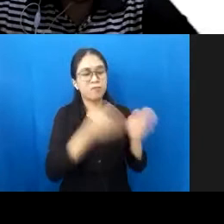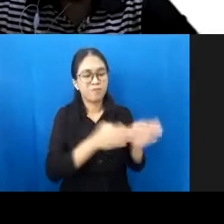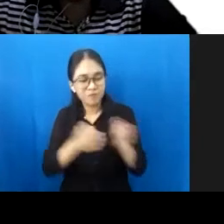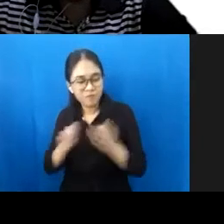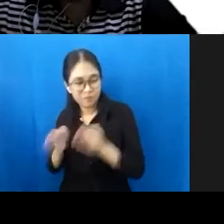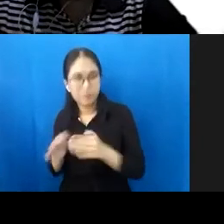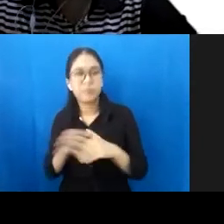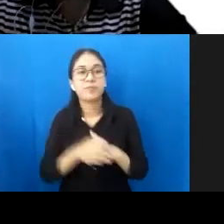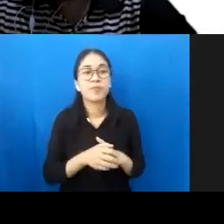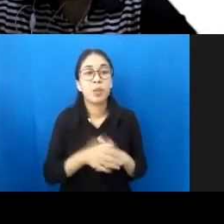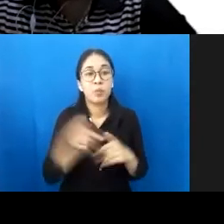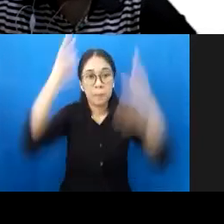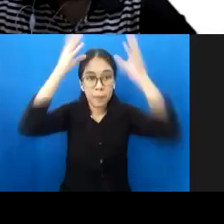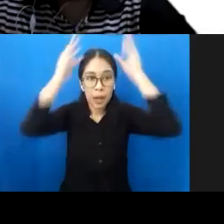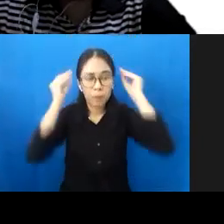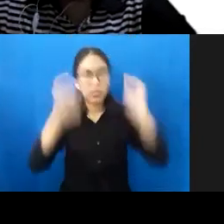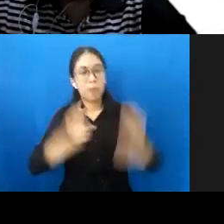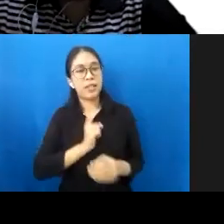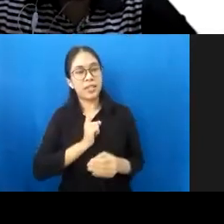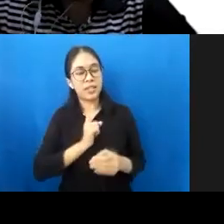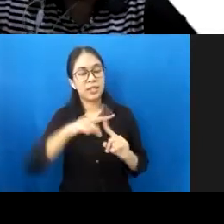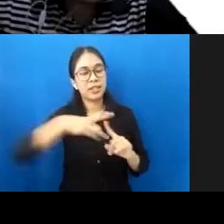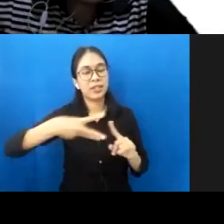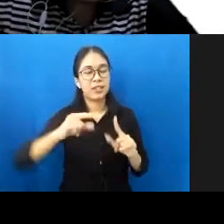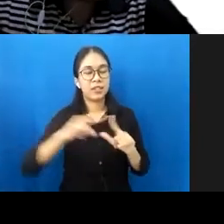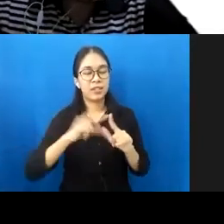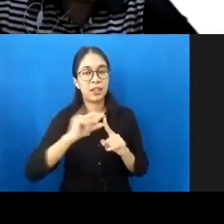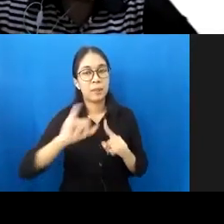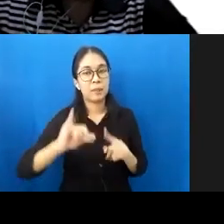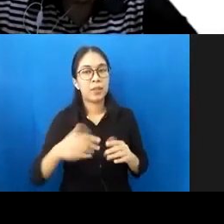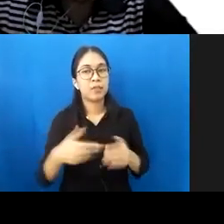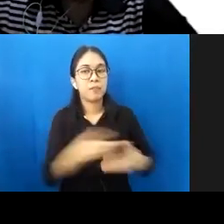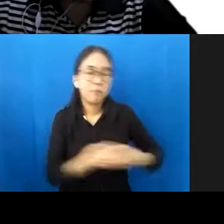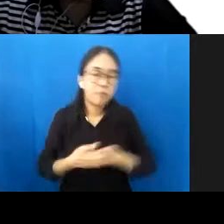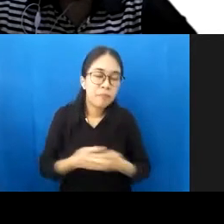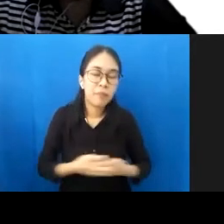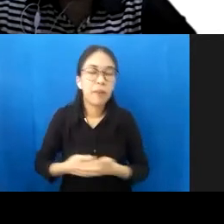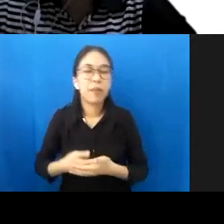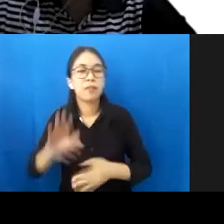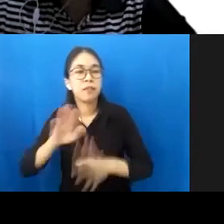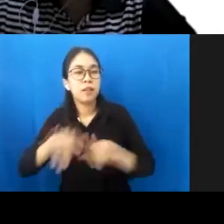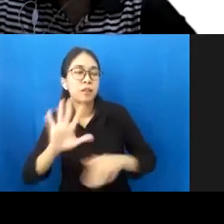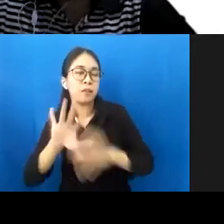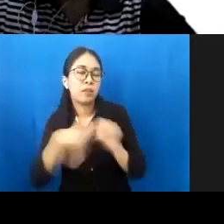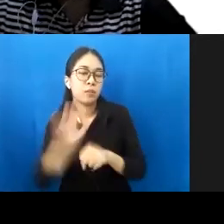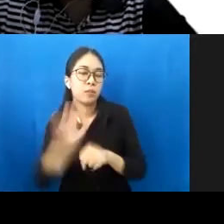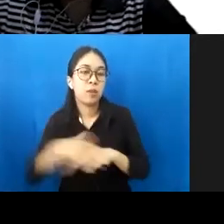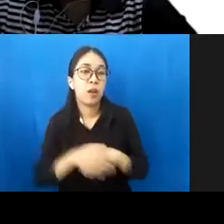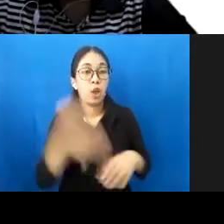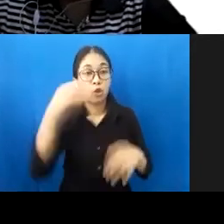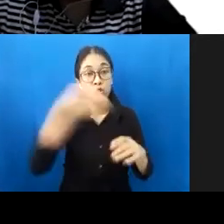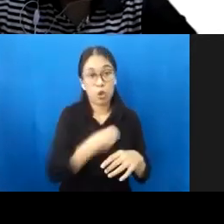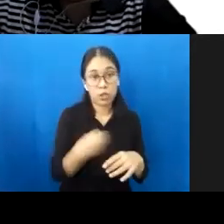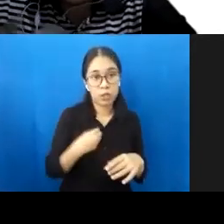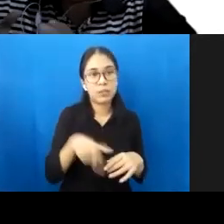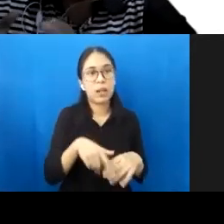dapat mandiri menterapi balita dan bayi muda, dan untuk dokter menambah wawasan dan ketelitian dalam memeriksa balita dan